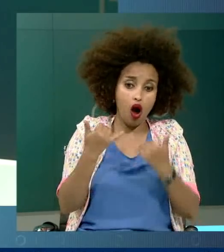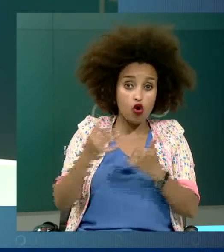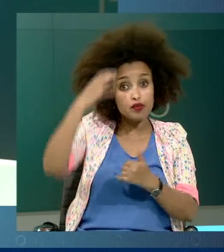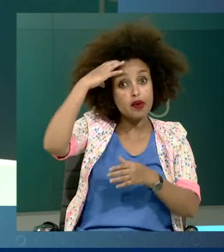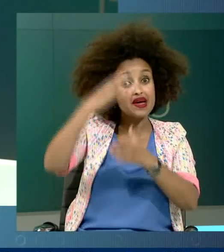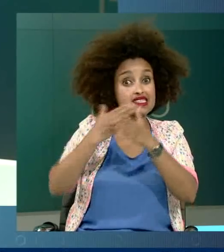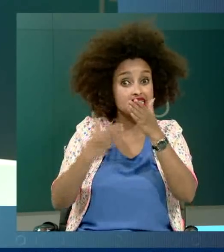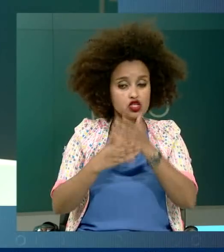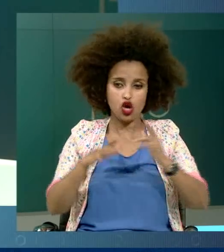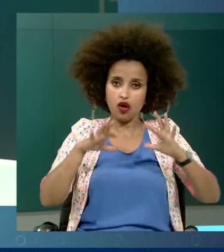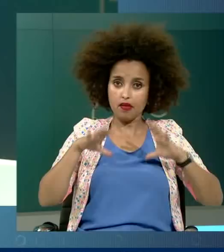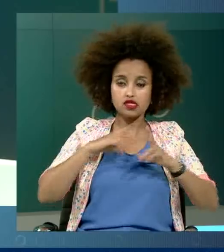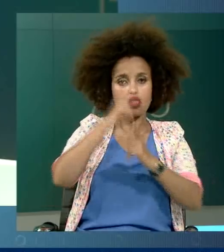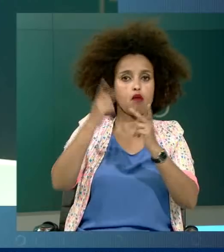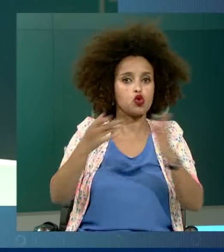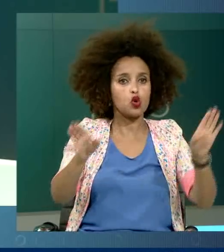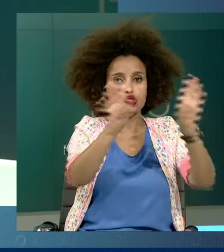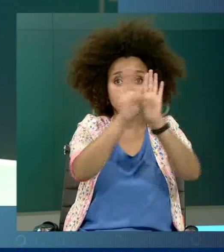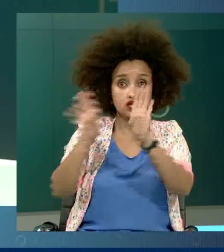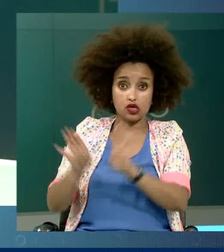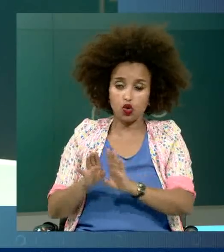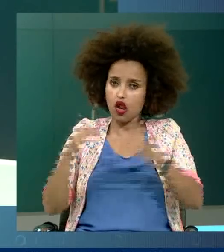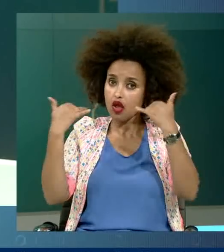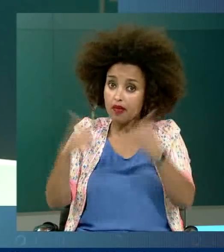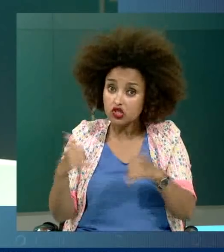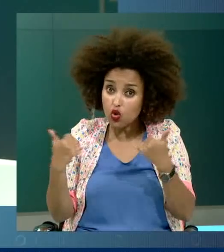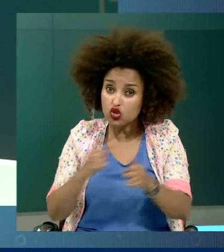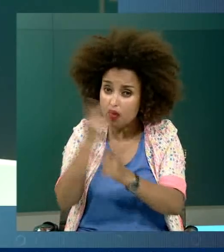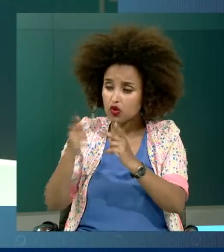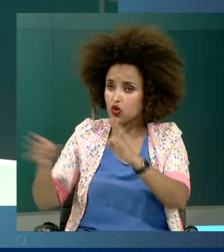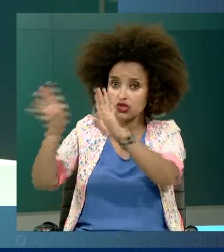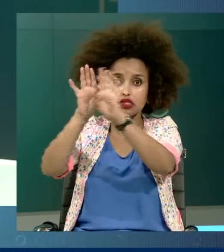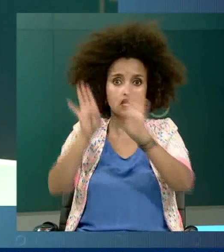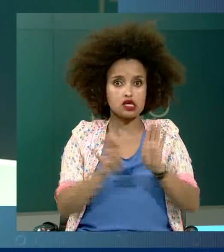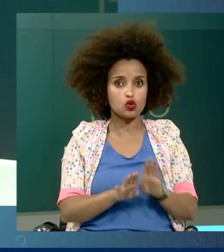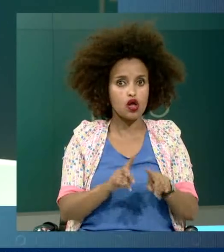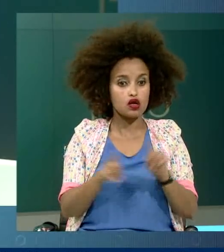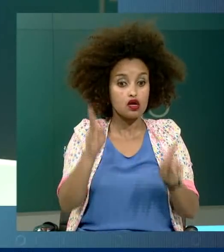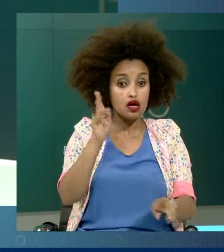ደረጃ መዝናኛ ቦታዎች ተዘግተዋል፣ መጫወቻ ቦታዎች፣ የልጆች ሌላም ሌላም ተደርገዋል። ግን